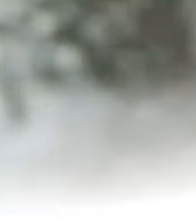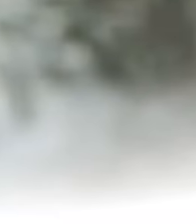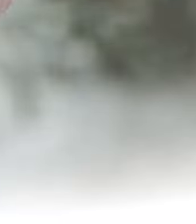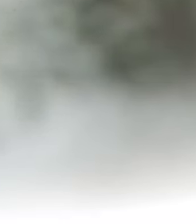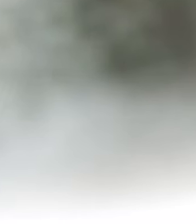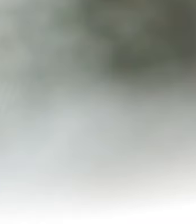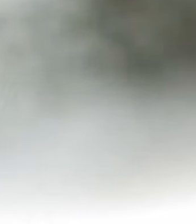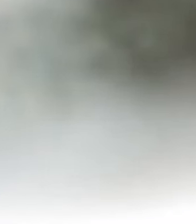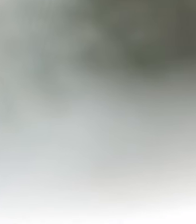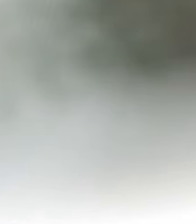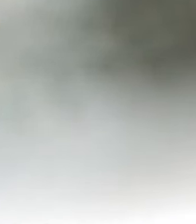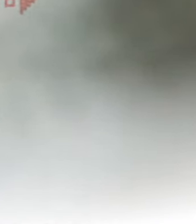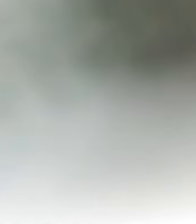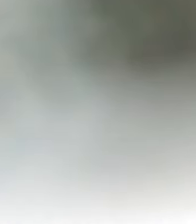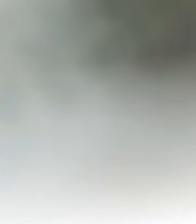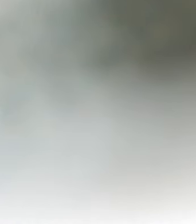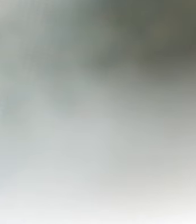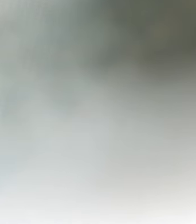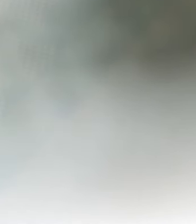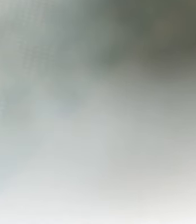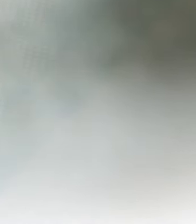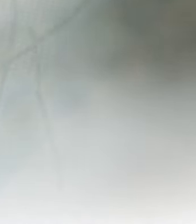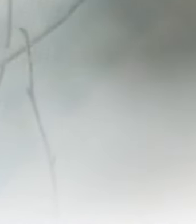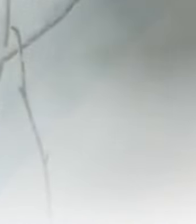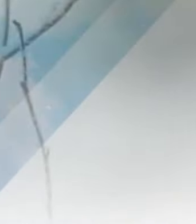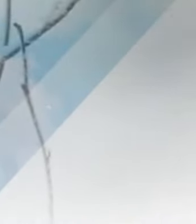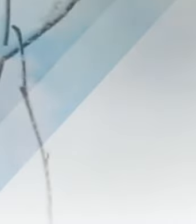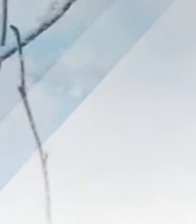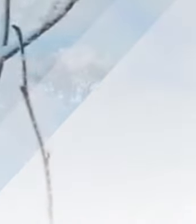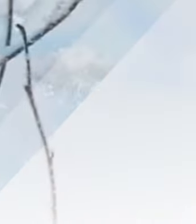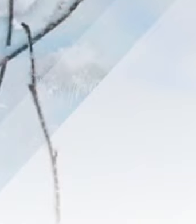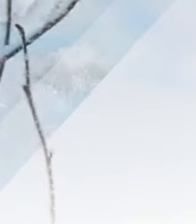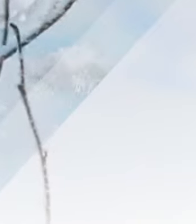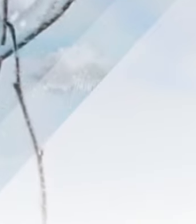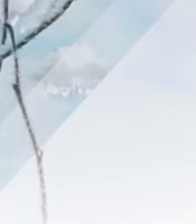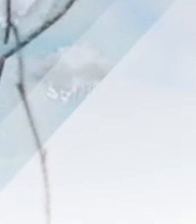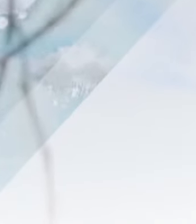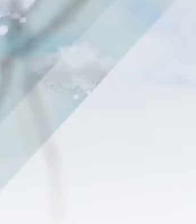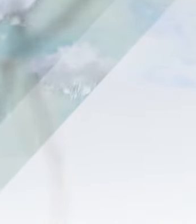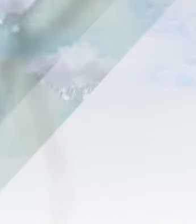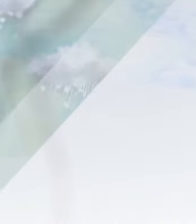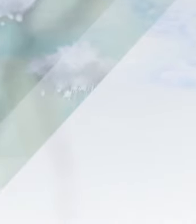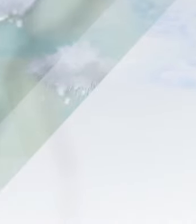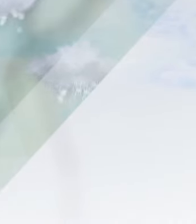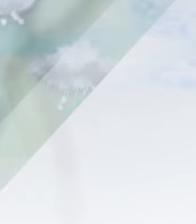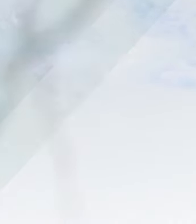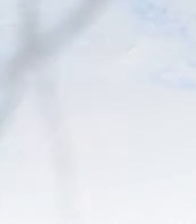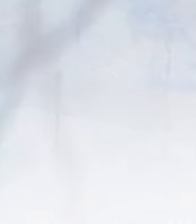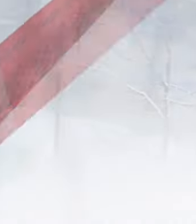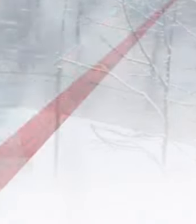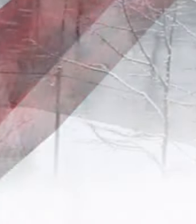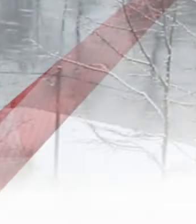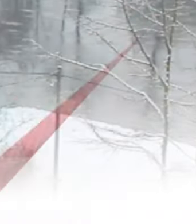Па православным календары 15-га лютага ім'яніны ў Гаурылы і Агафі. У каталікоўдзіня неў